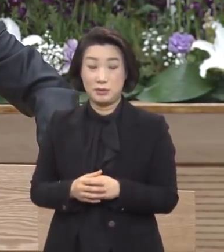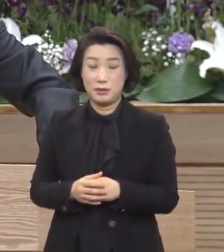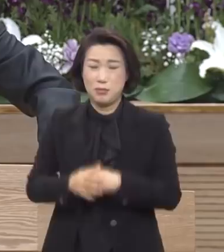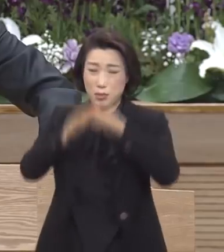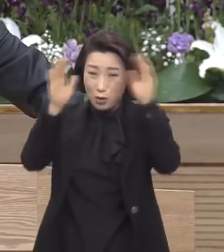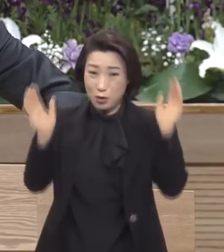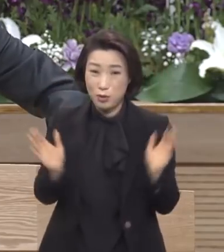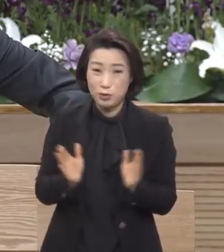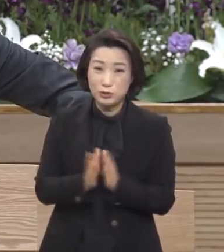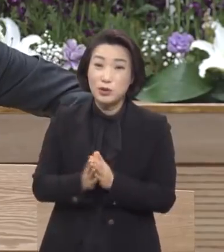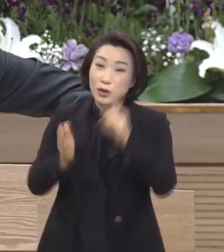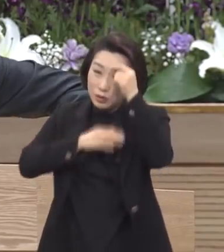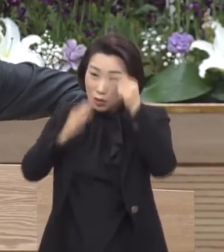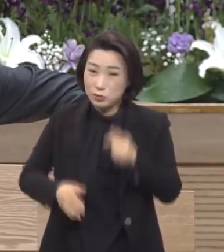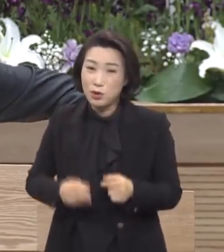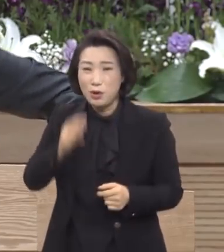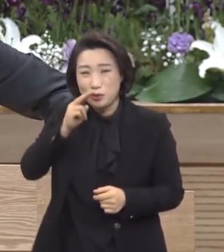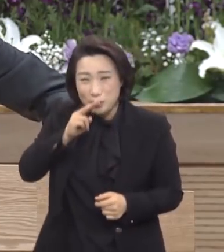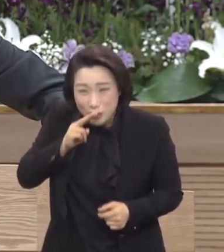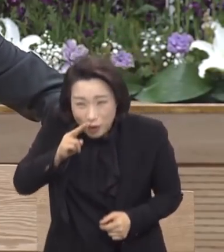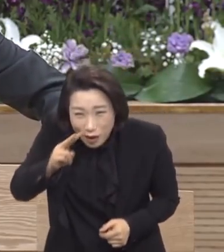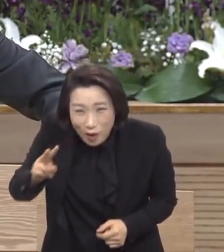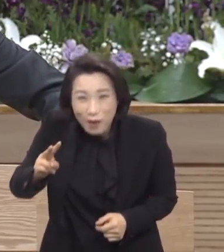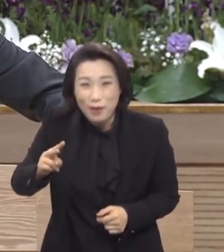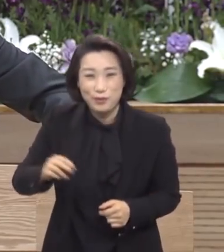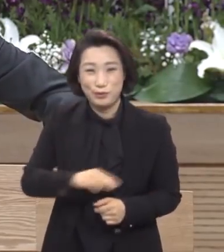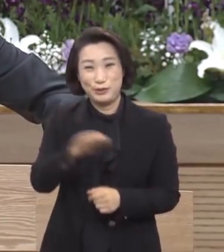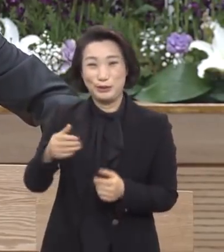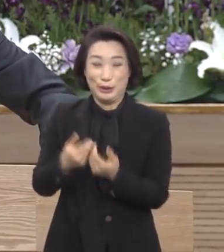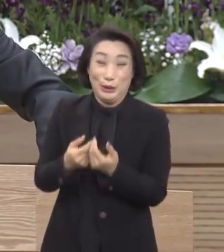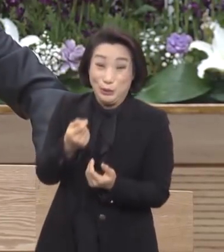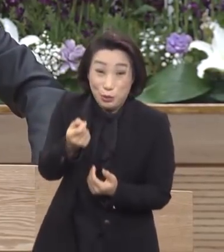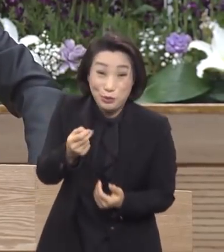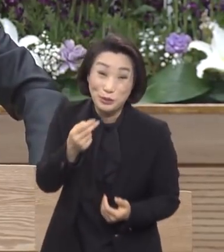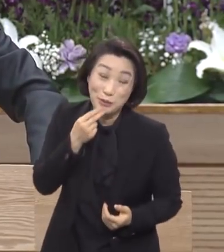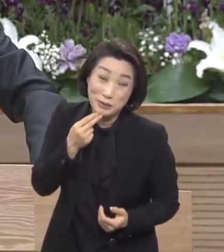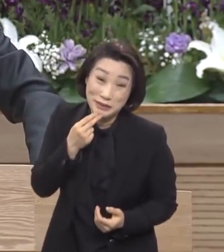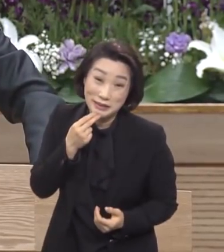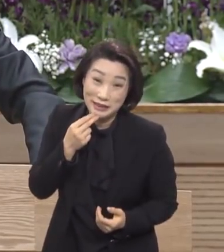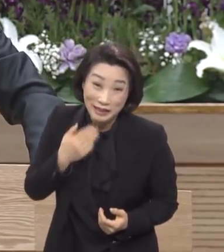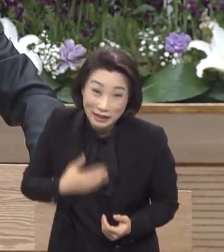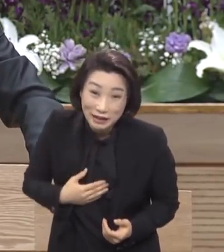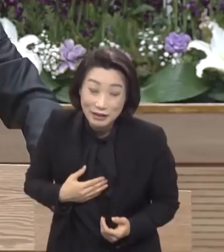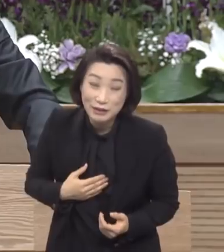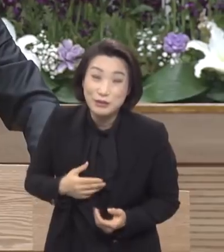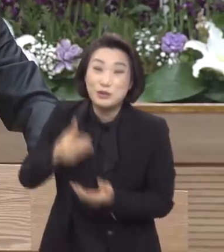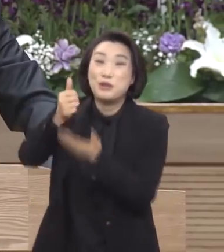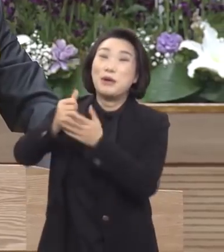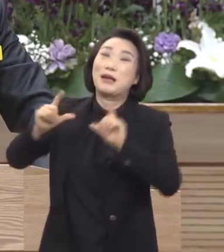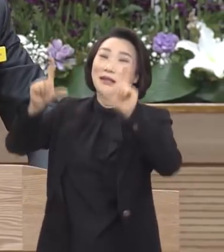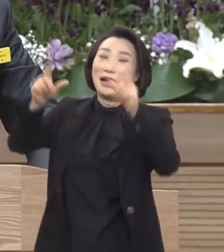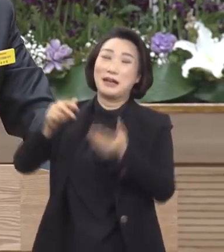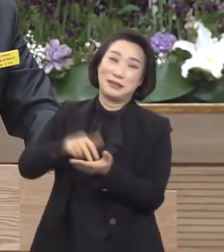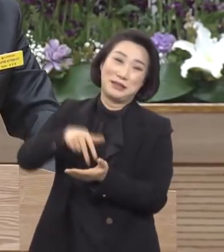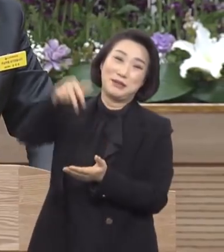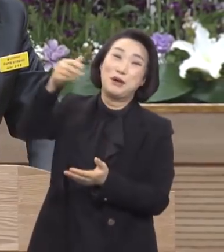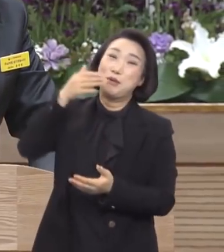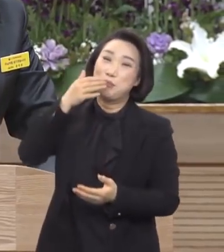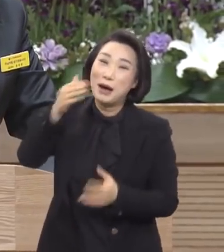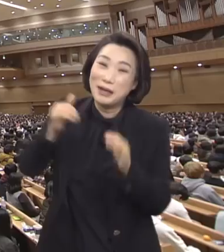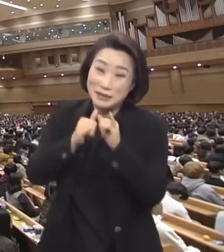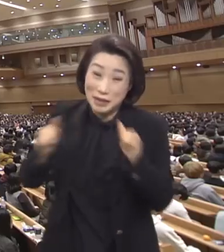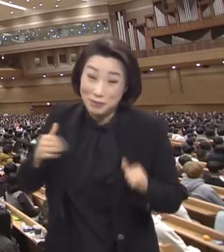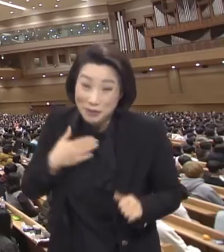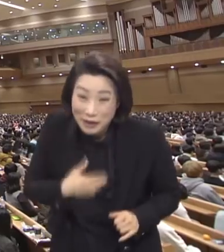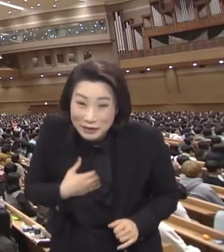다 성도들이요 할지라도 거리낌이 없는 주의 날에 들림받을 수 있는